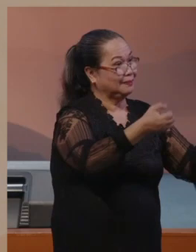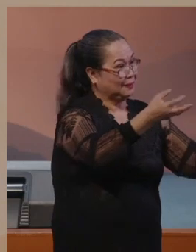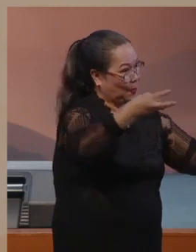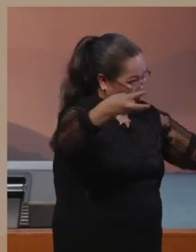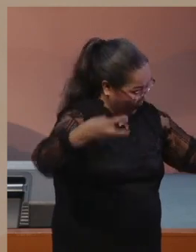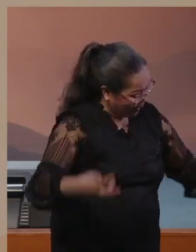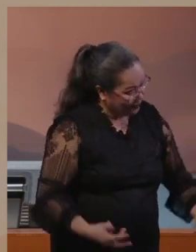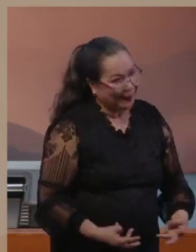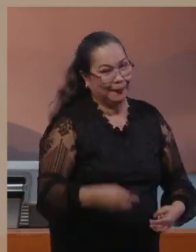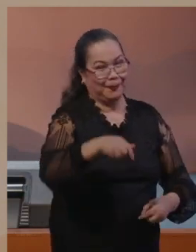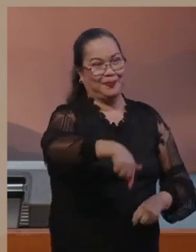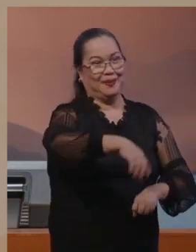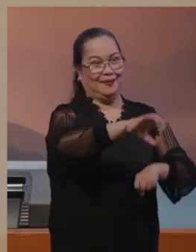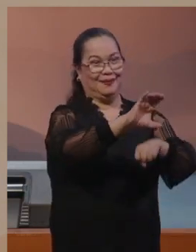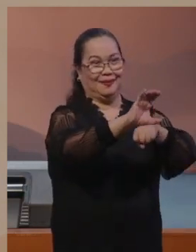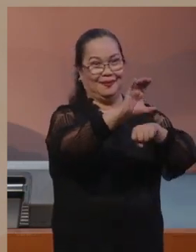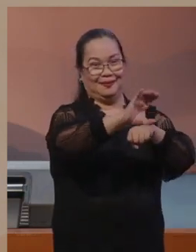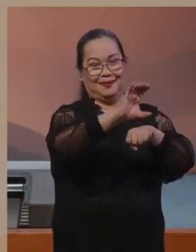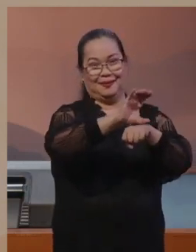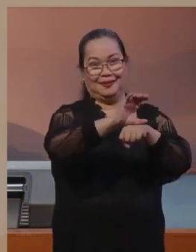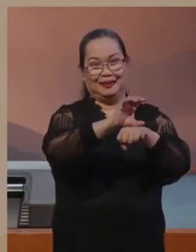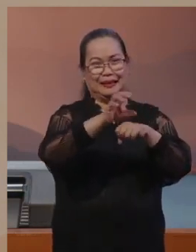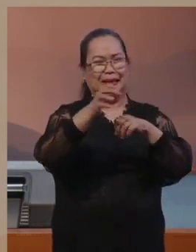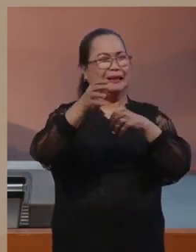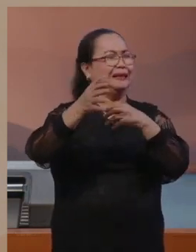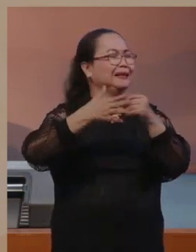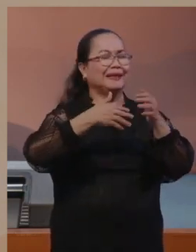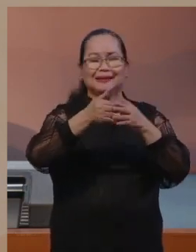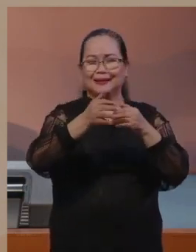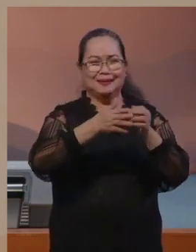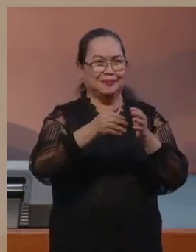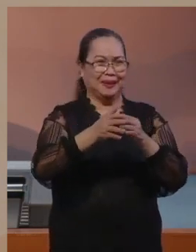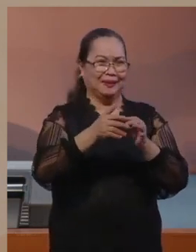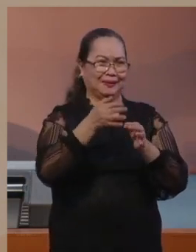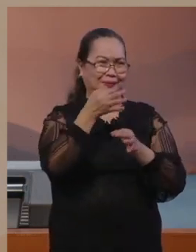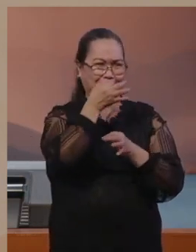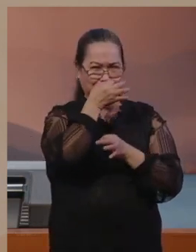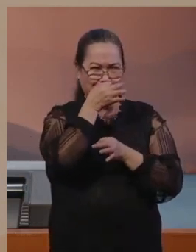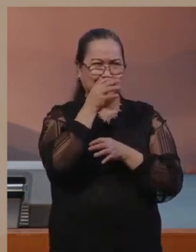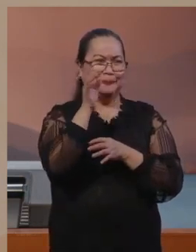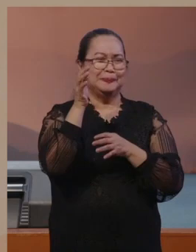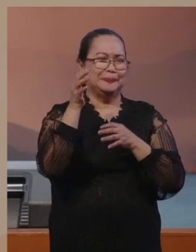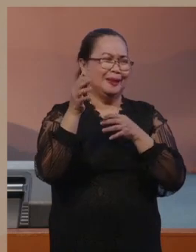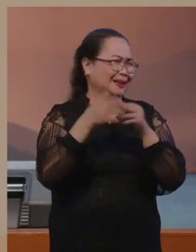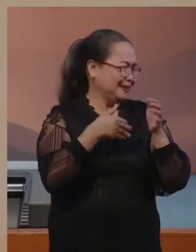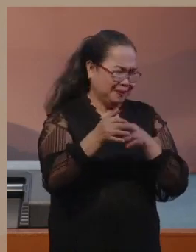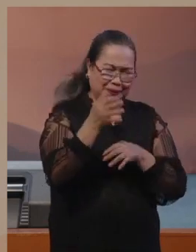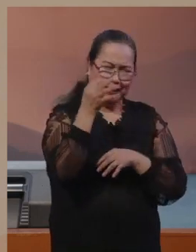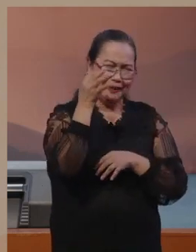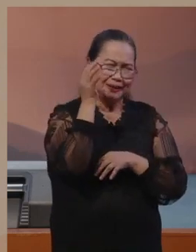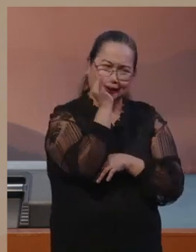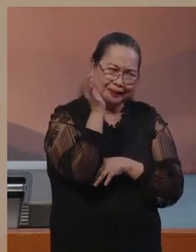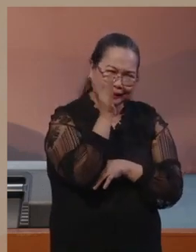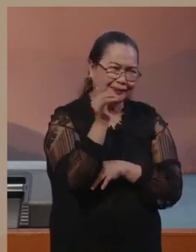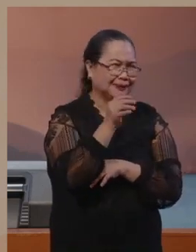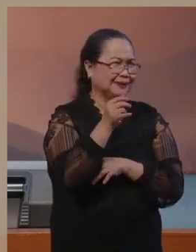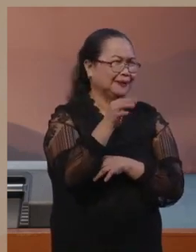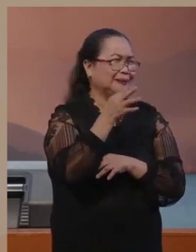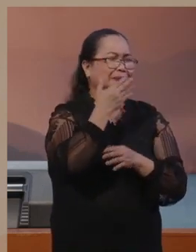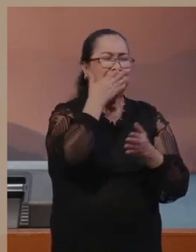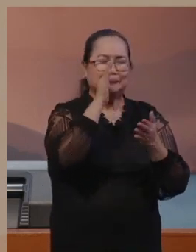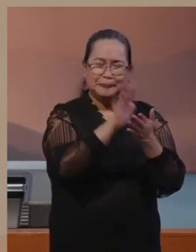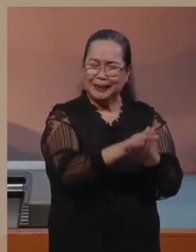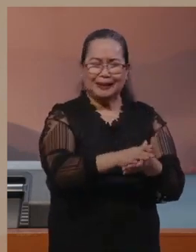dito. Kahit na gaano pa karumi ang kanilang buhay. Kahit na gaano pa sila makasalanan. Kasi